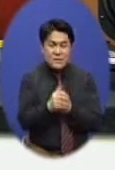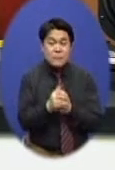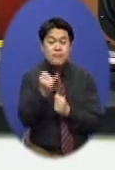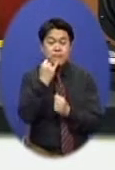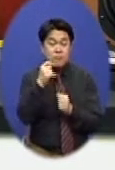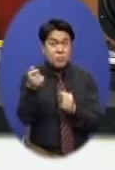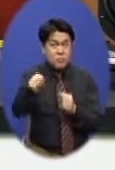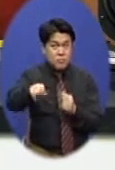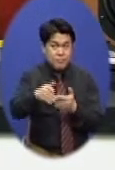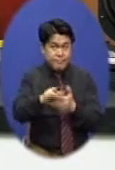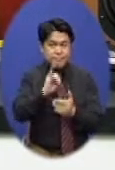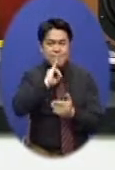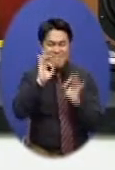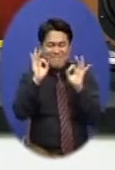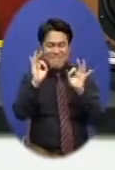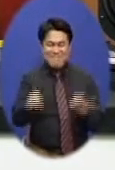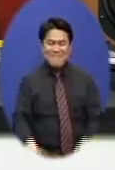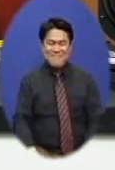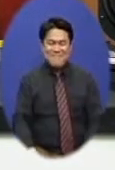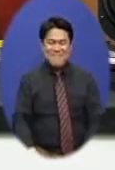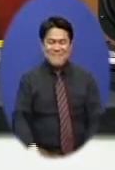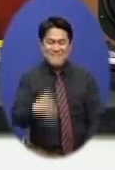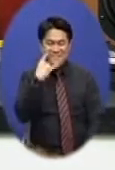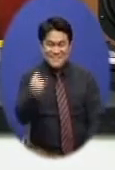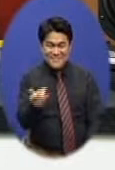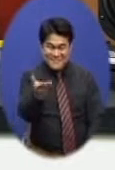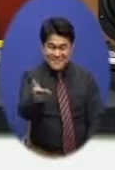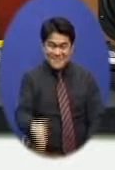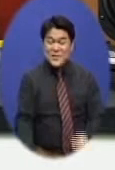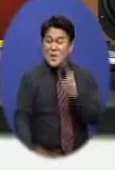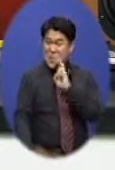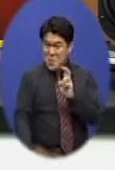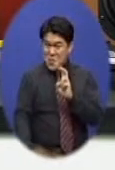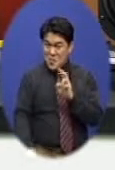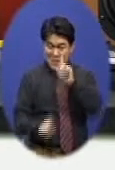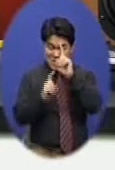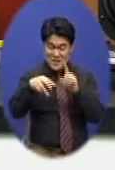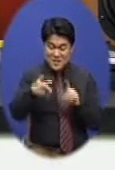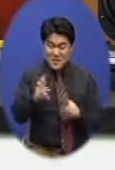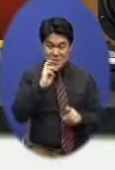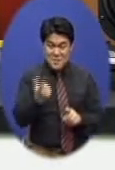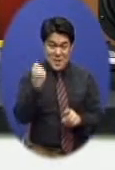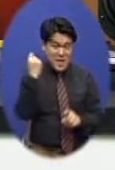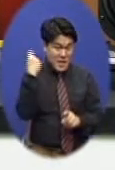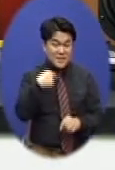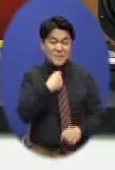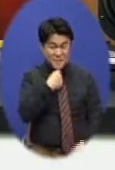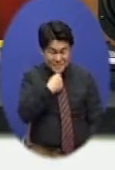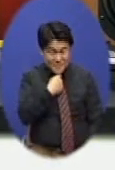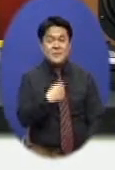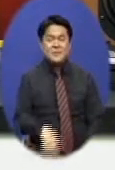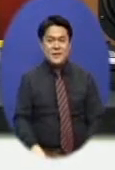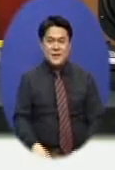이제 좋아요. 네. 네. 감사합니다. 자. 어머니, 네. 네. 노래 이수정 씨 노래 빨리 듣고 싶어요.